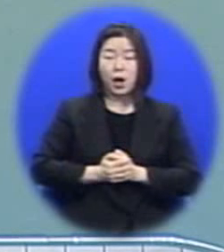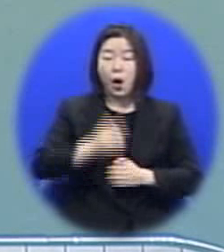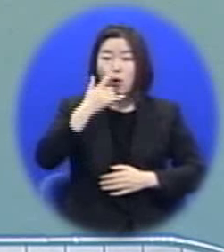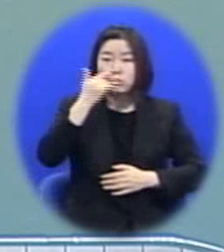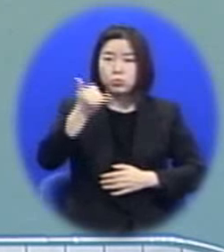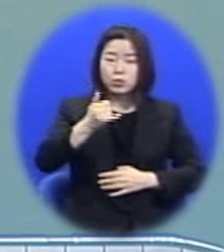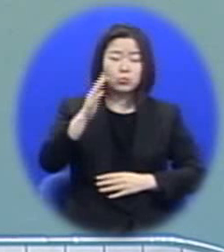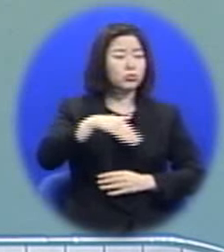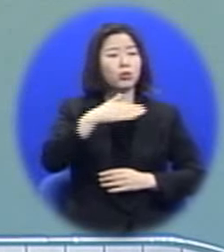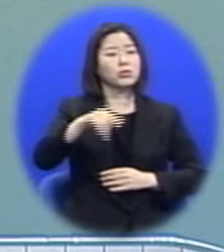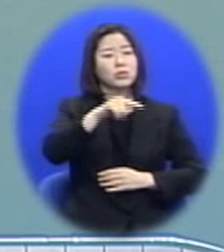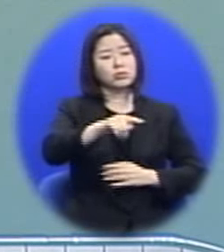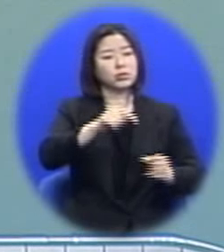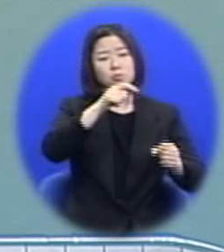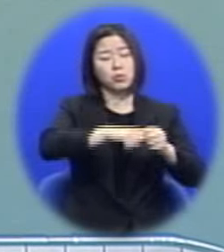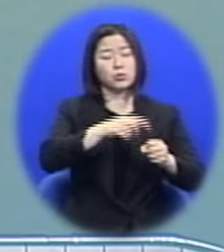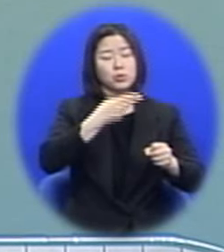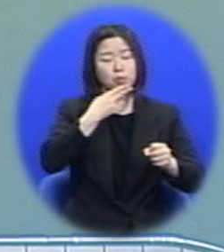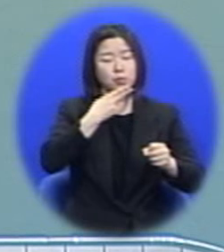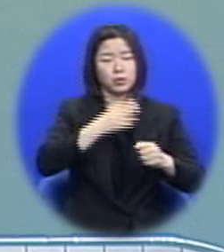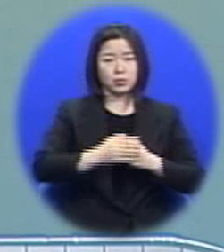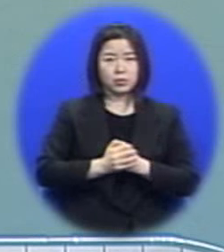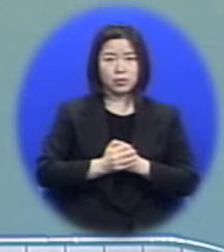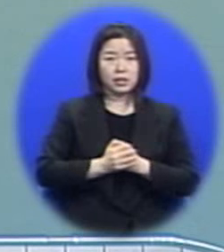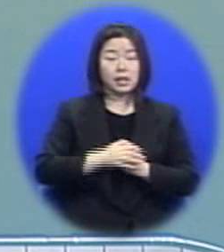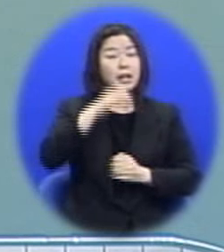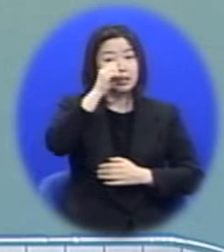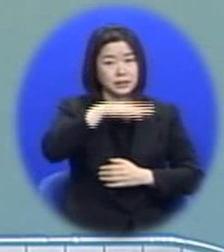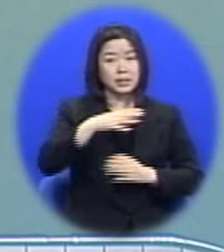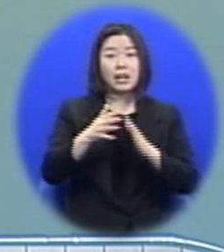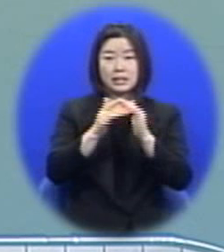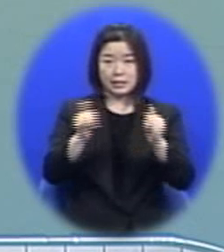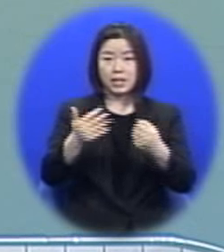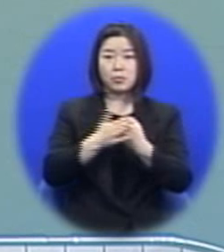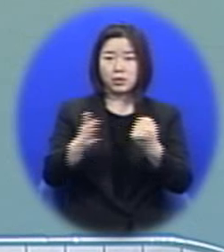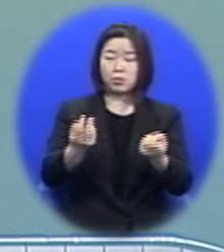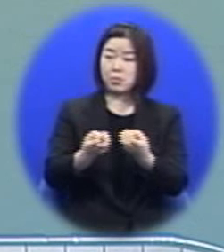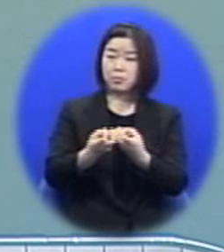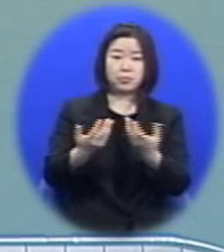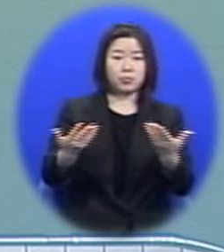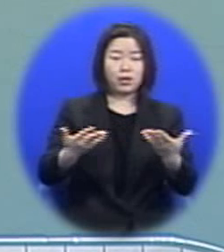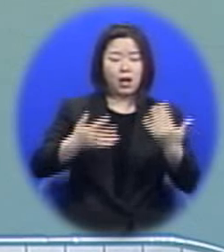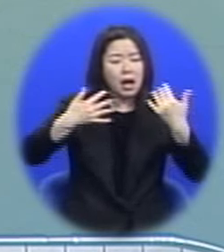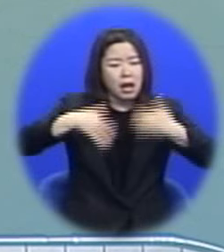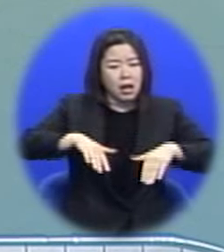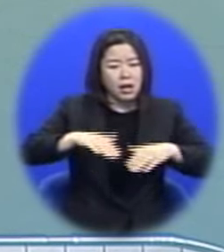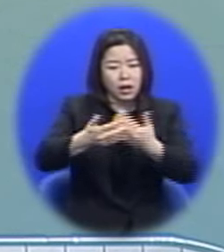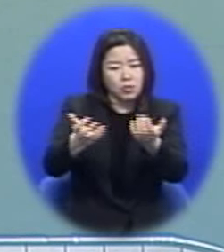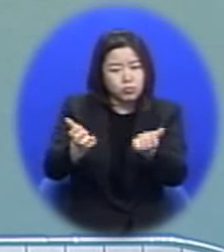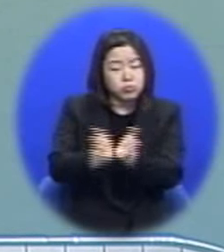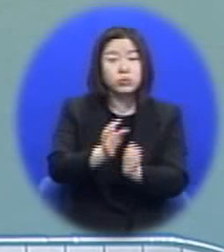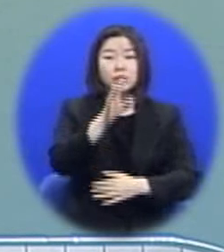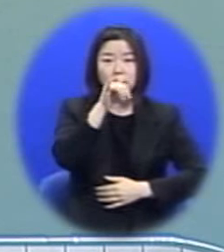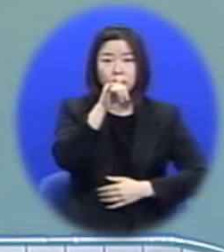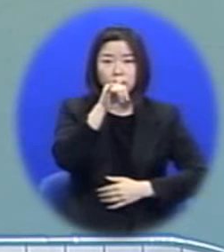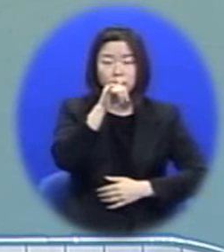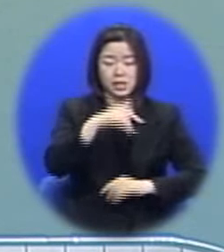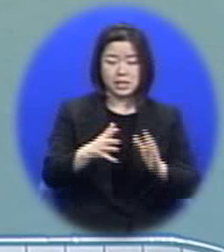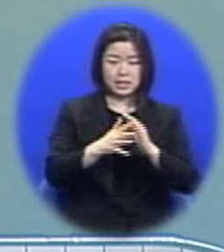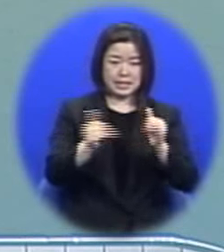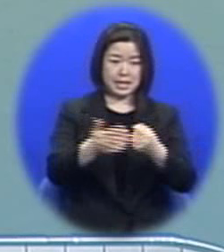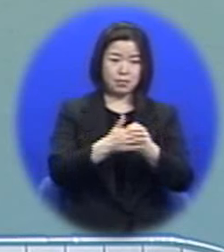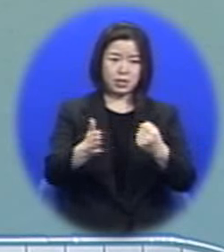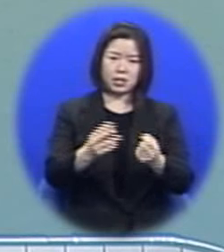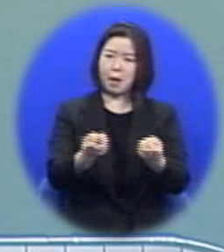부모님은 전혀 그런 의도가 없었던 거예요. 그냥 사람이니까 어쩔 수 없이 연약한 면이 있는 겁니다. 사람이기